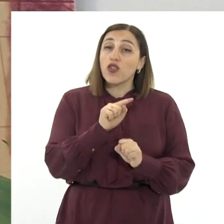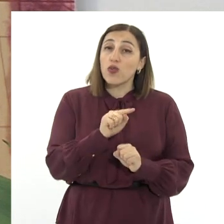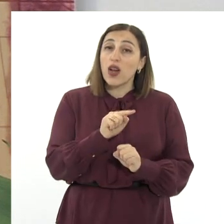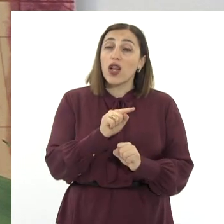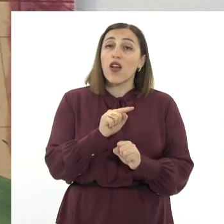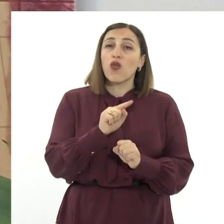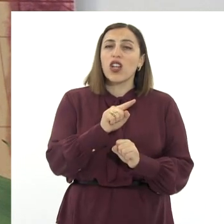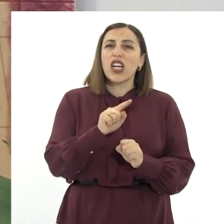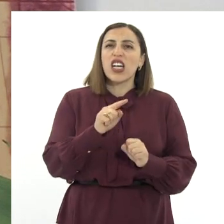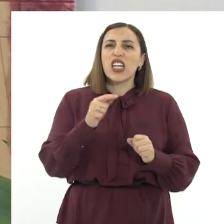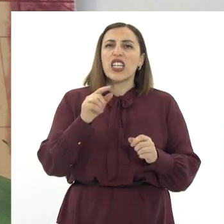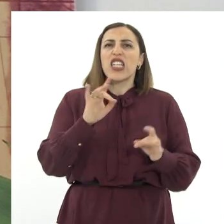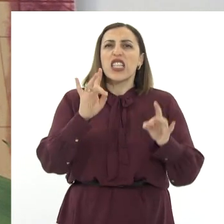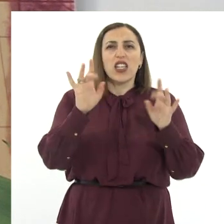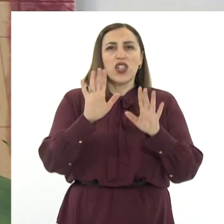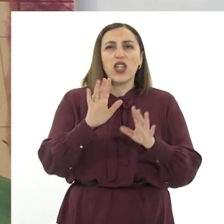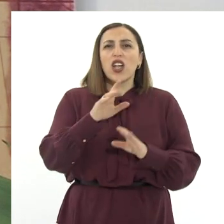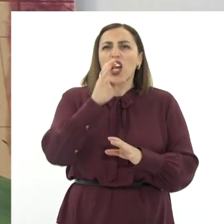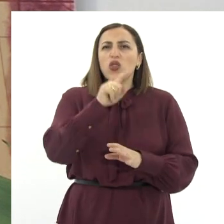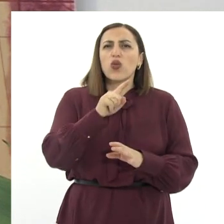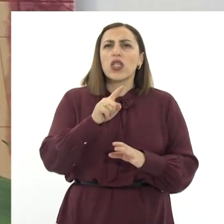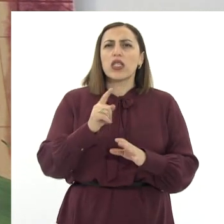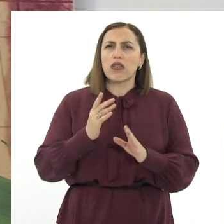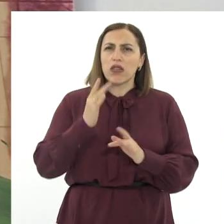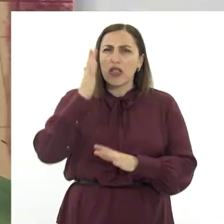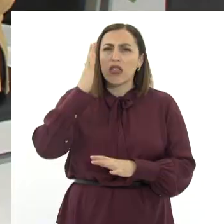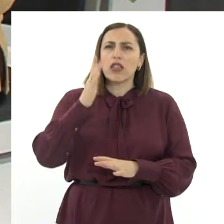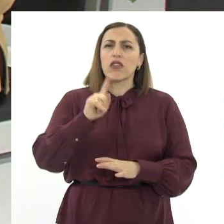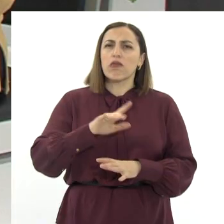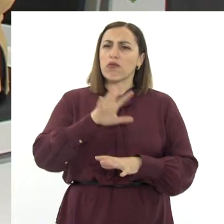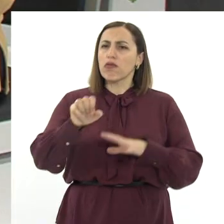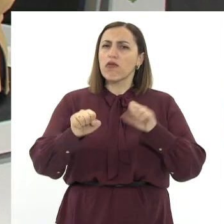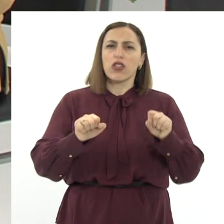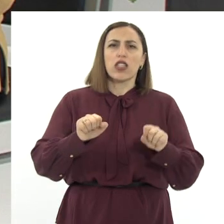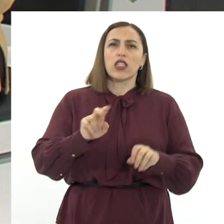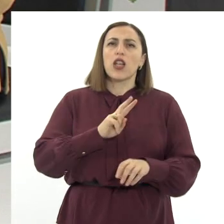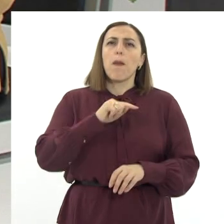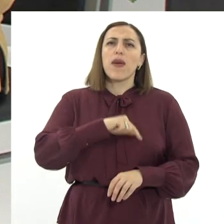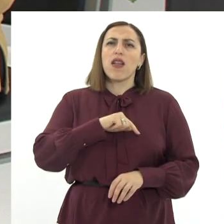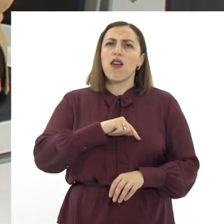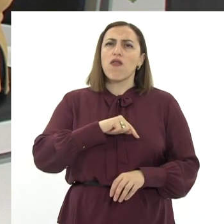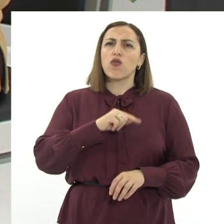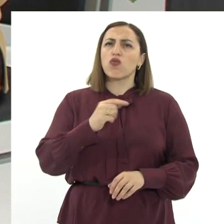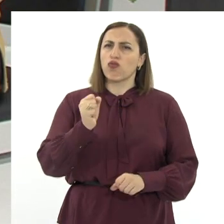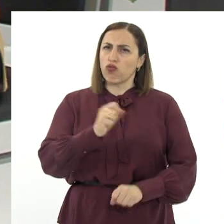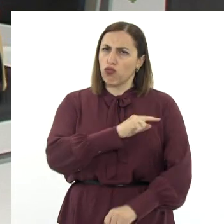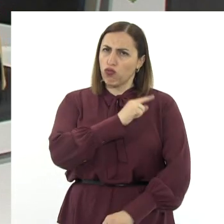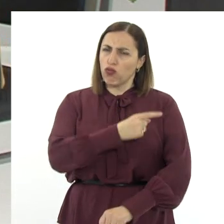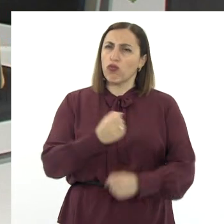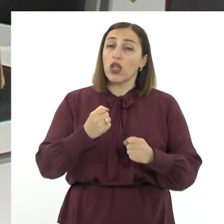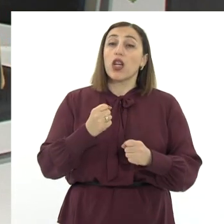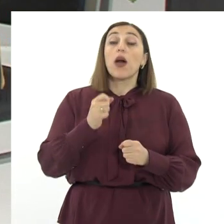պաշտպանես այդ դաշտը, որ նա չդառնա ագրեսիվ, նա իշխանատեն չէ, ռոտվել է ցեղատեսակը իշխանատեն չէ, բնավորությամբ շատ